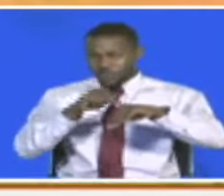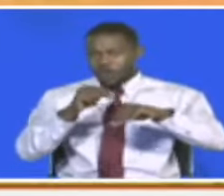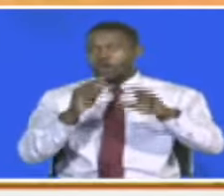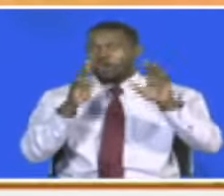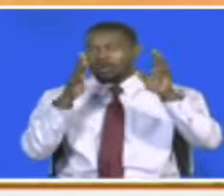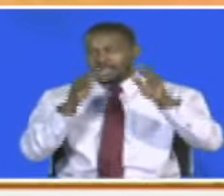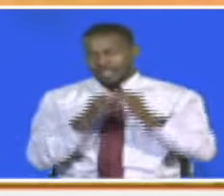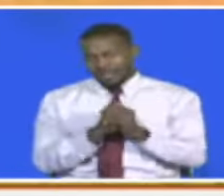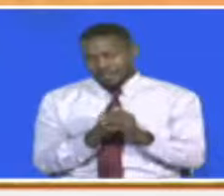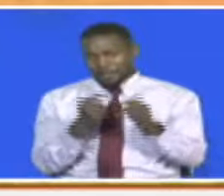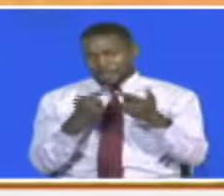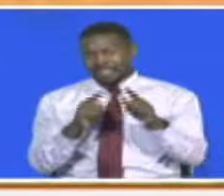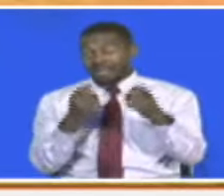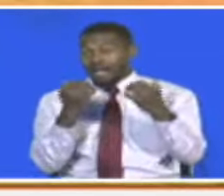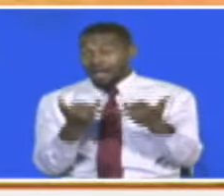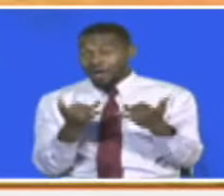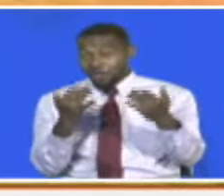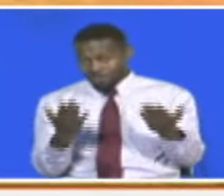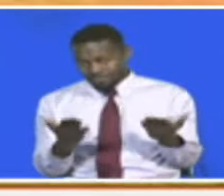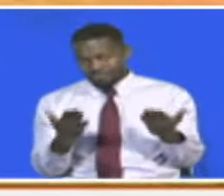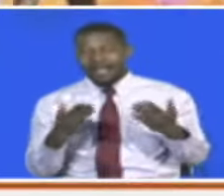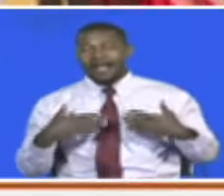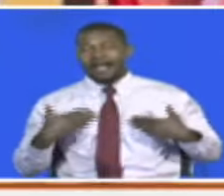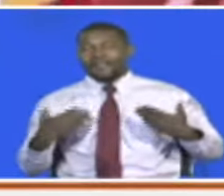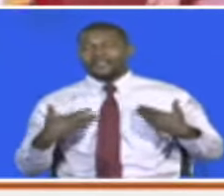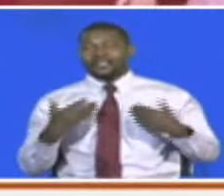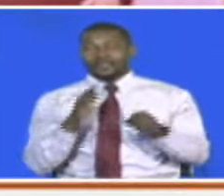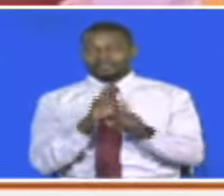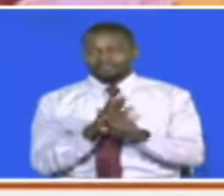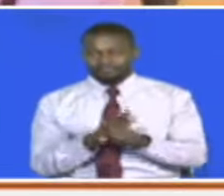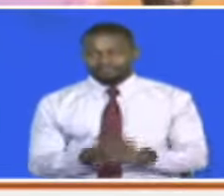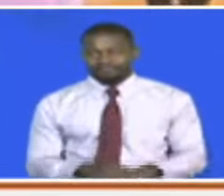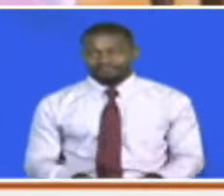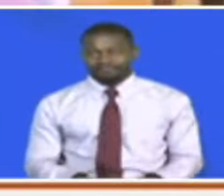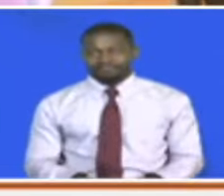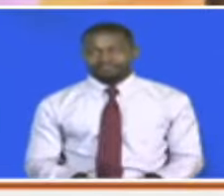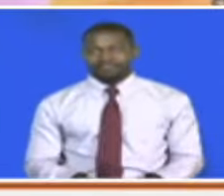Ila sasa sikukuu ya Mashujaa imetoa fursa hiyo.